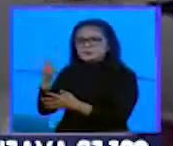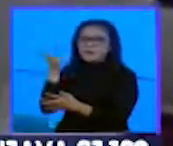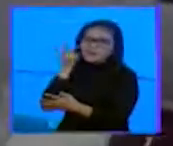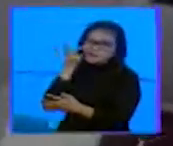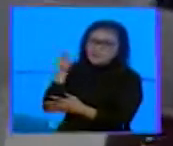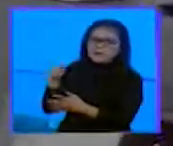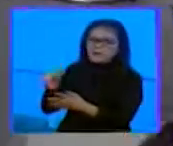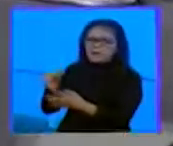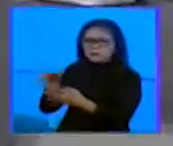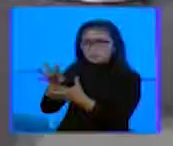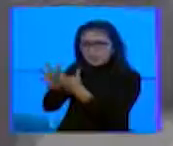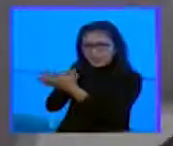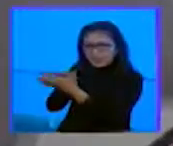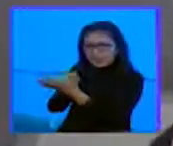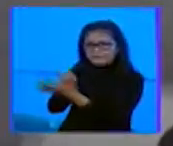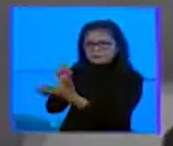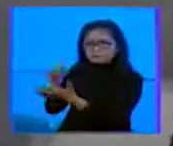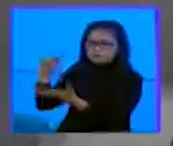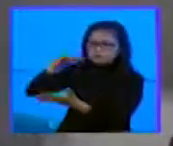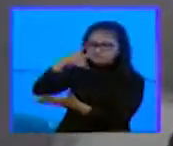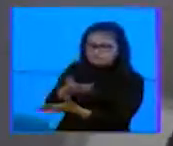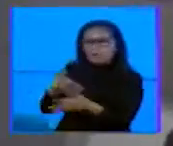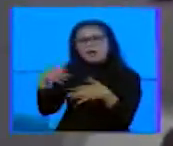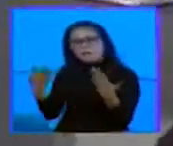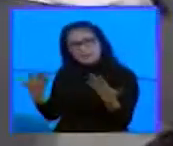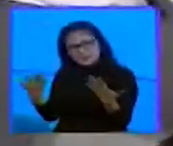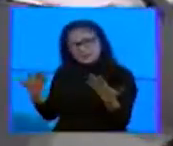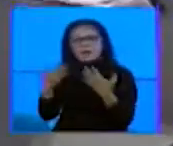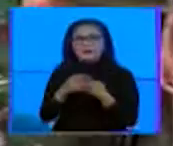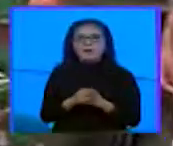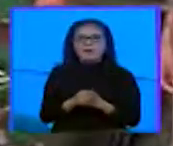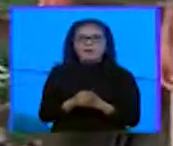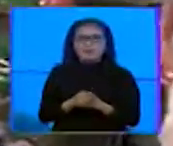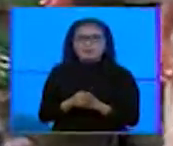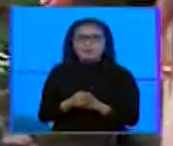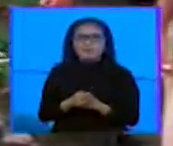cerah dari tragedi jatuhnya Sriwijaya RSJ-182 ini dapat lebih